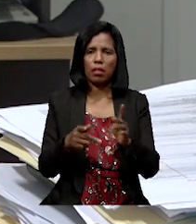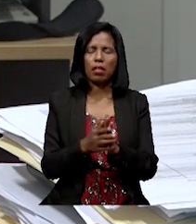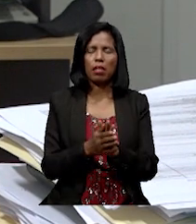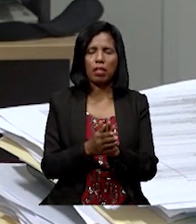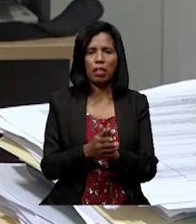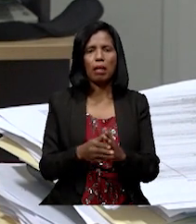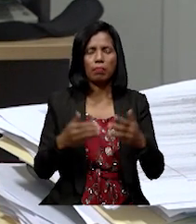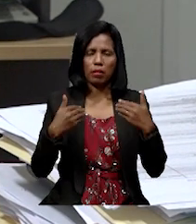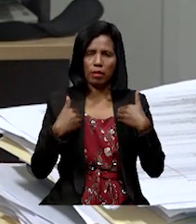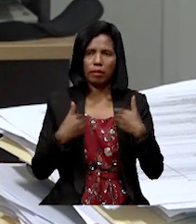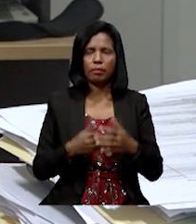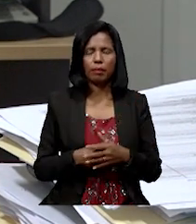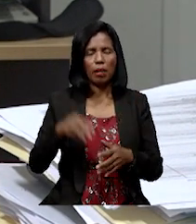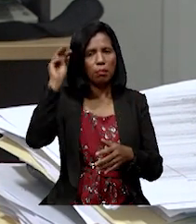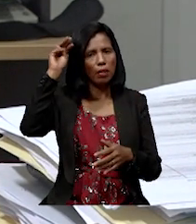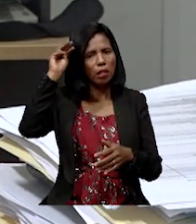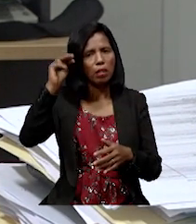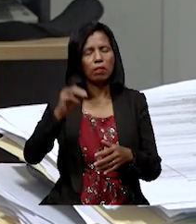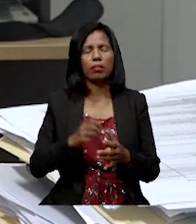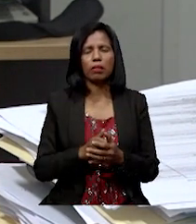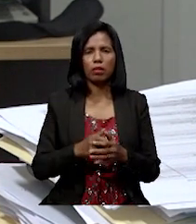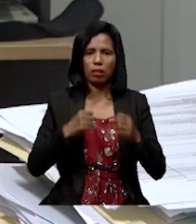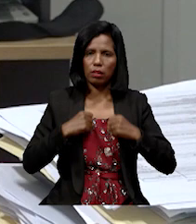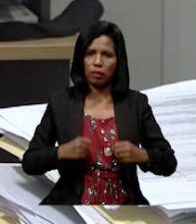ya. Pertanto Minister Saudi